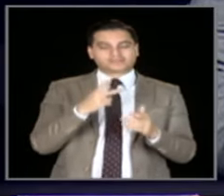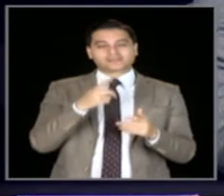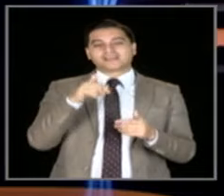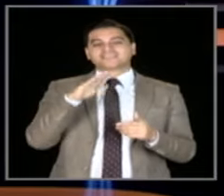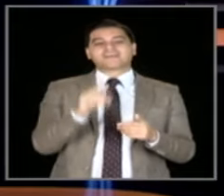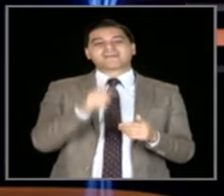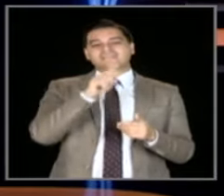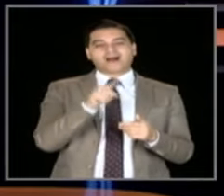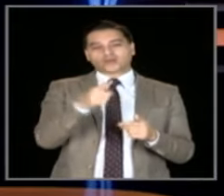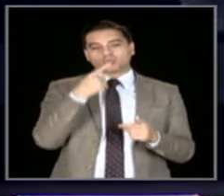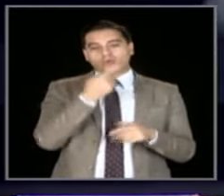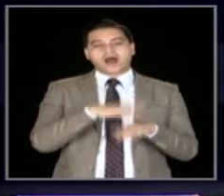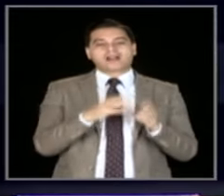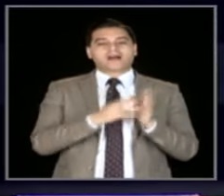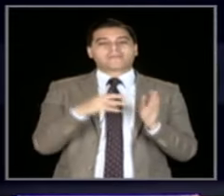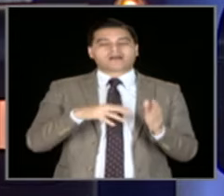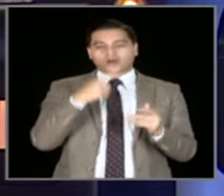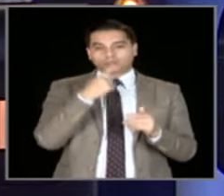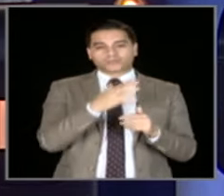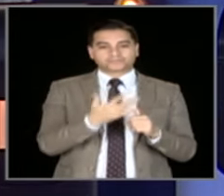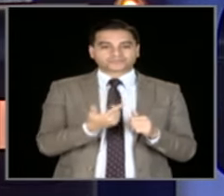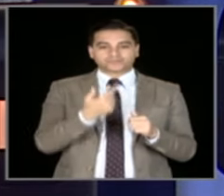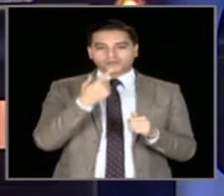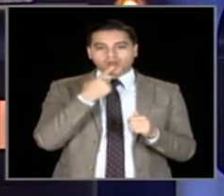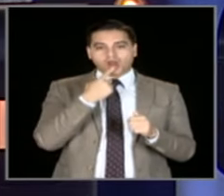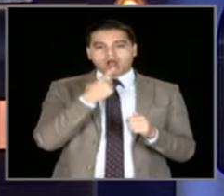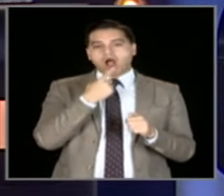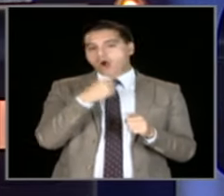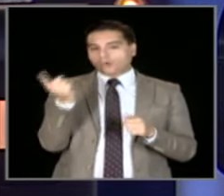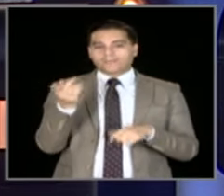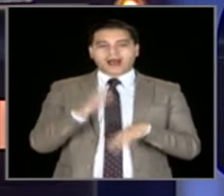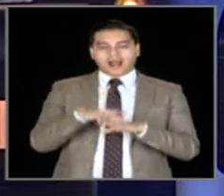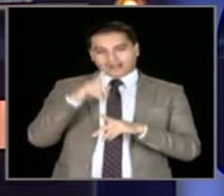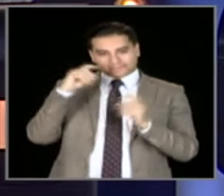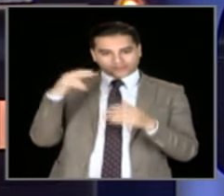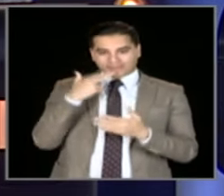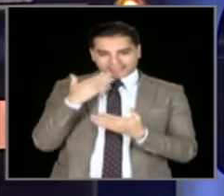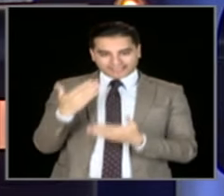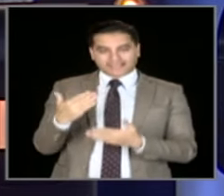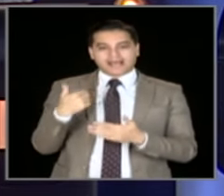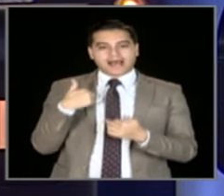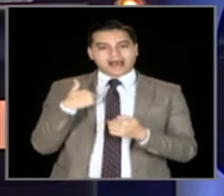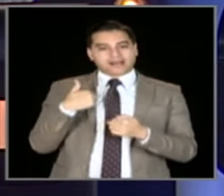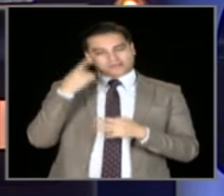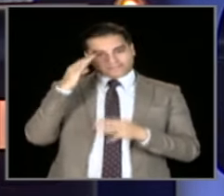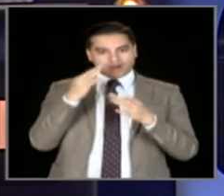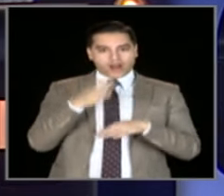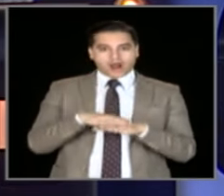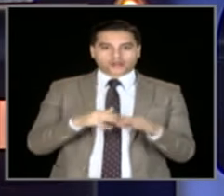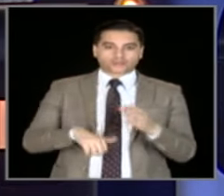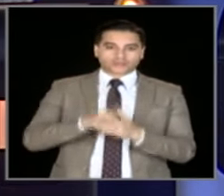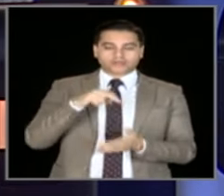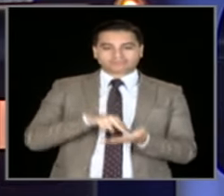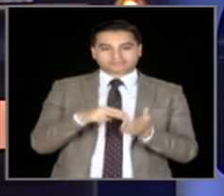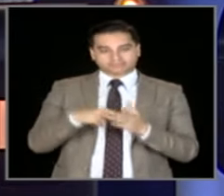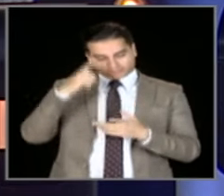إيه؟ وتقولي إيه لجامعة القاهرة؟ يعني إن شاء الله يعني التوفيق يكون معانا الموسم ده. إحنا لما فكرنا في الماتش ده فكرنا وحاولنا إحنا نشيل